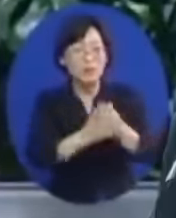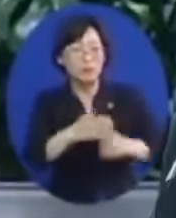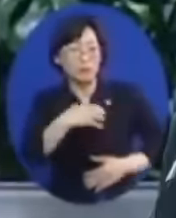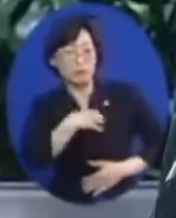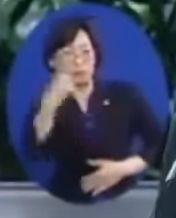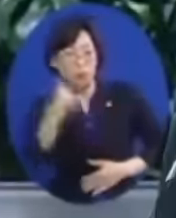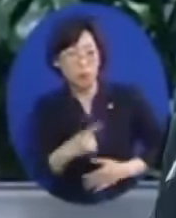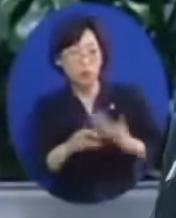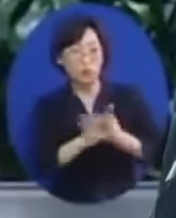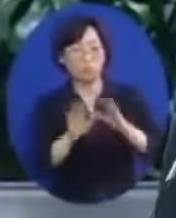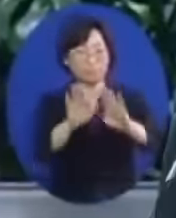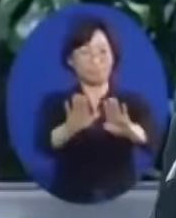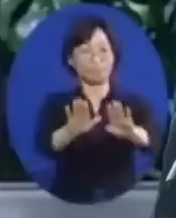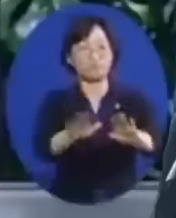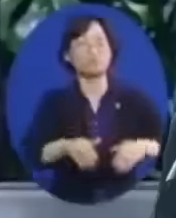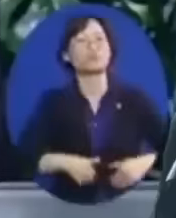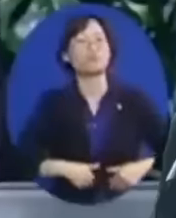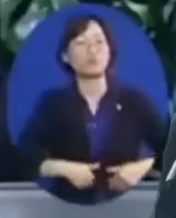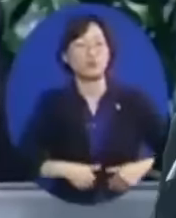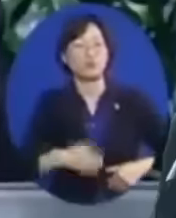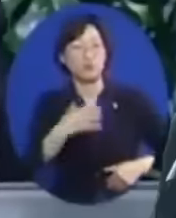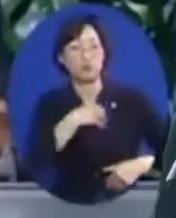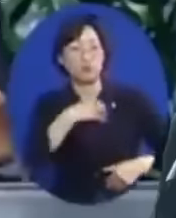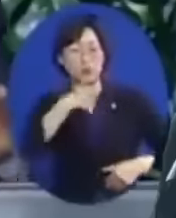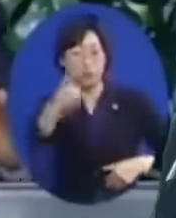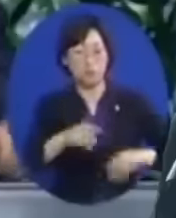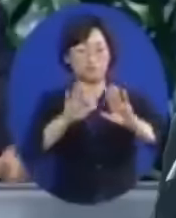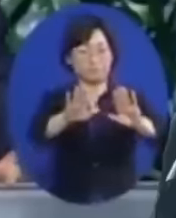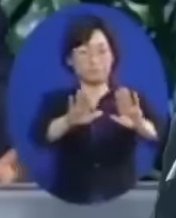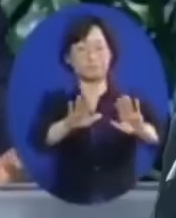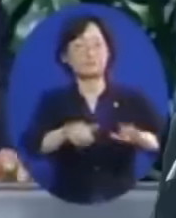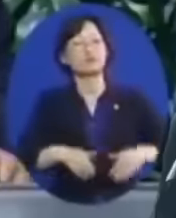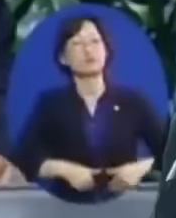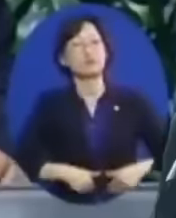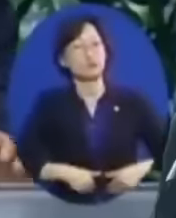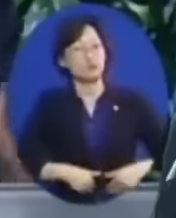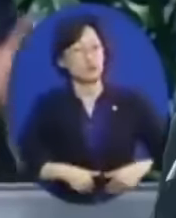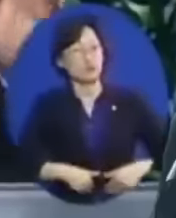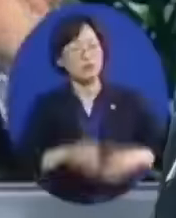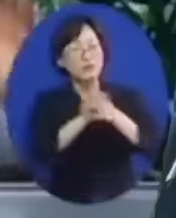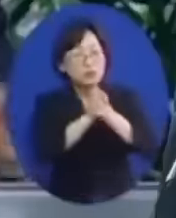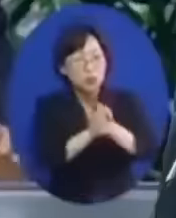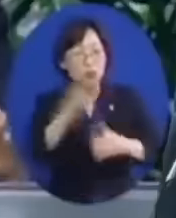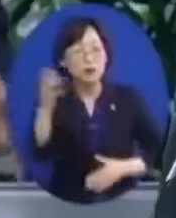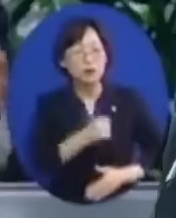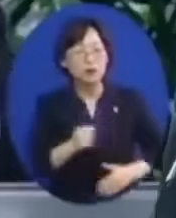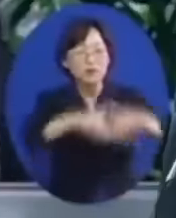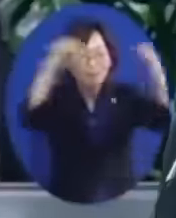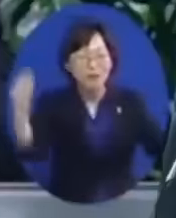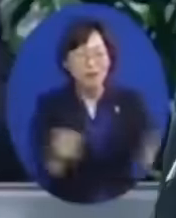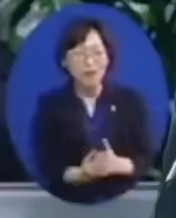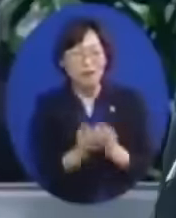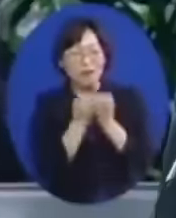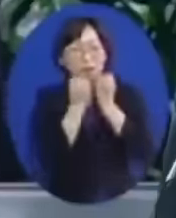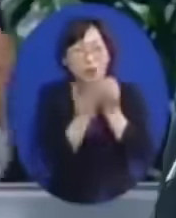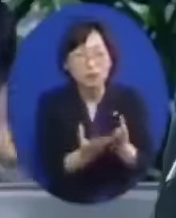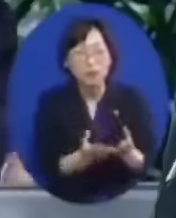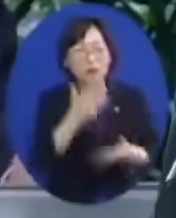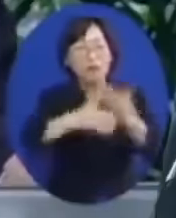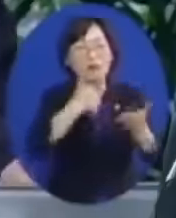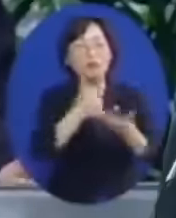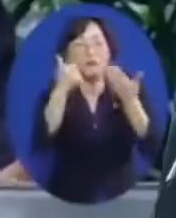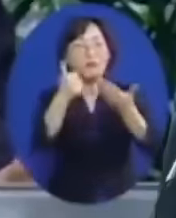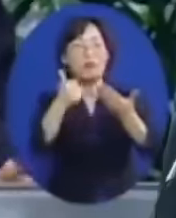오면 밀어내야 되는 것입니다. 불안이 오면 밀어내야 되는 것입니다. 기도로서 다 토해버리고